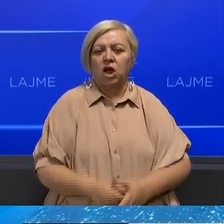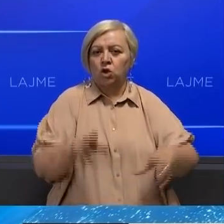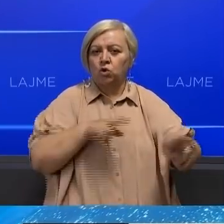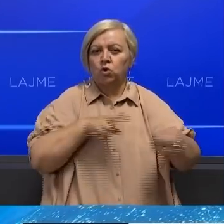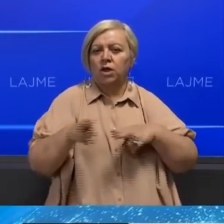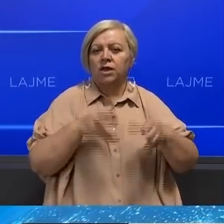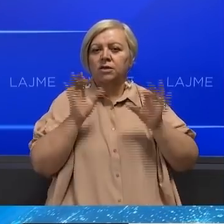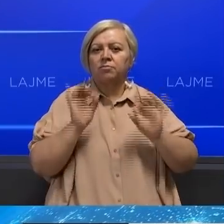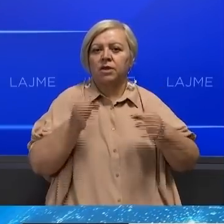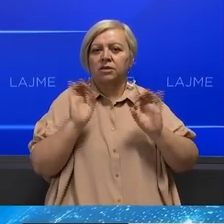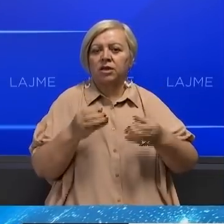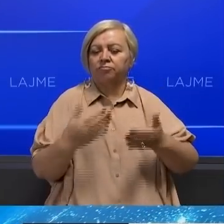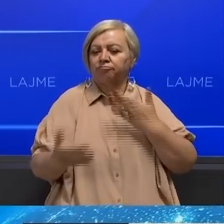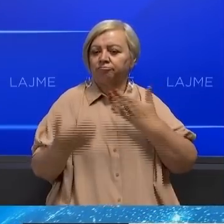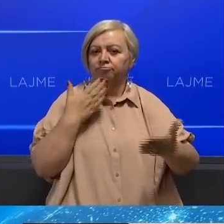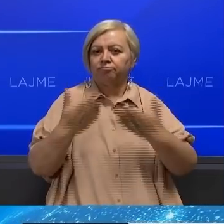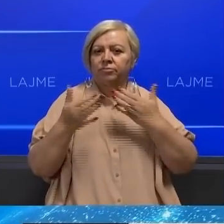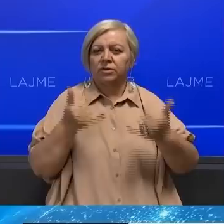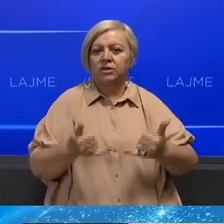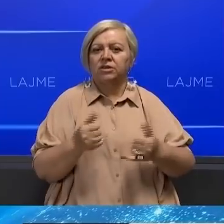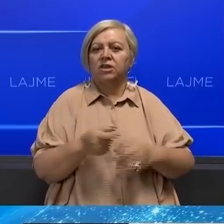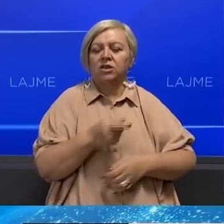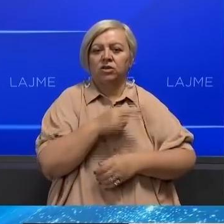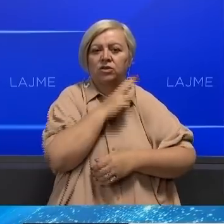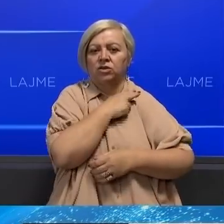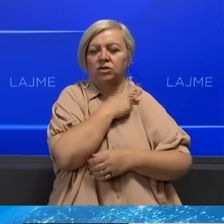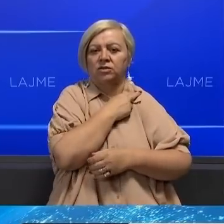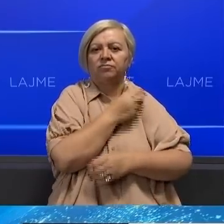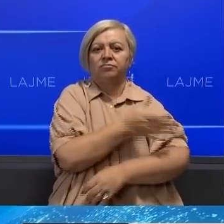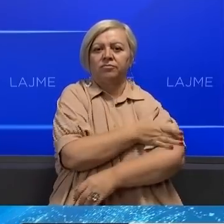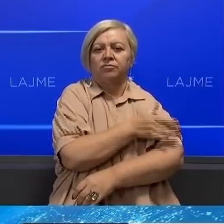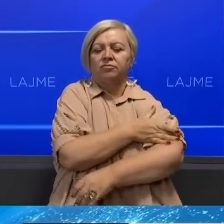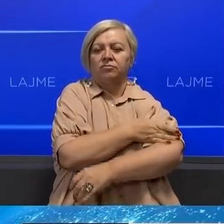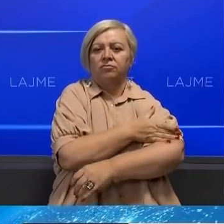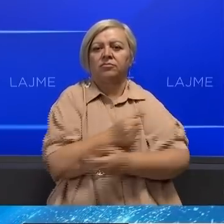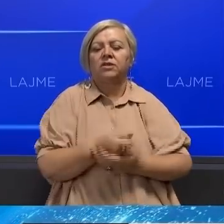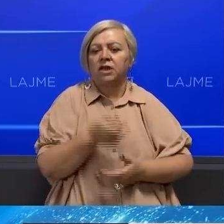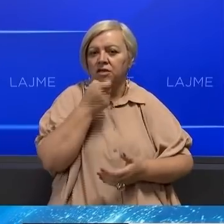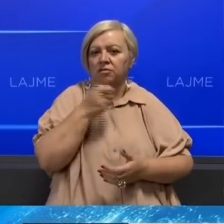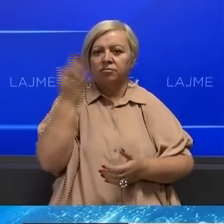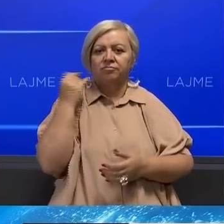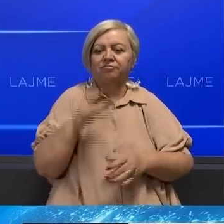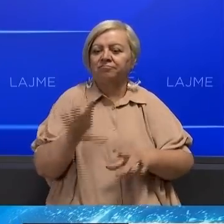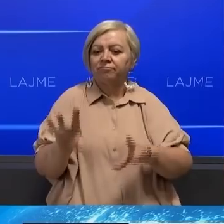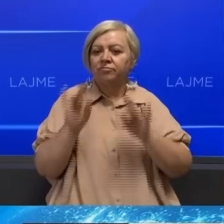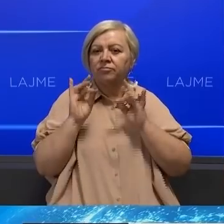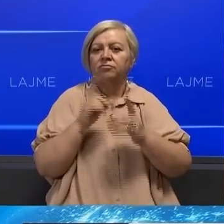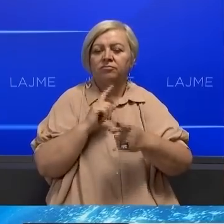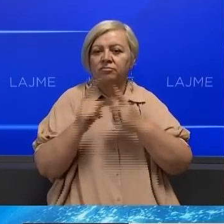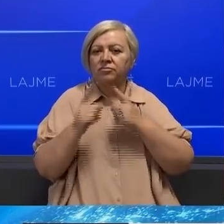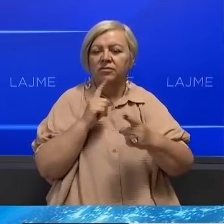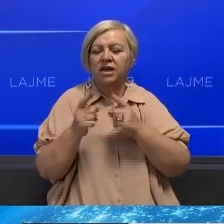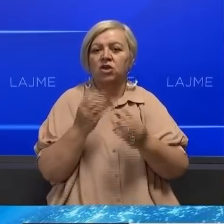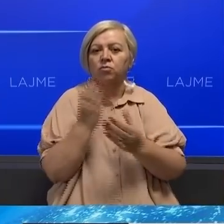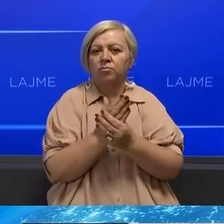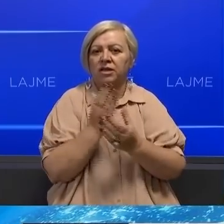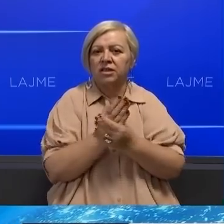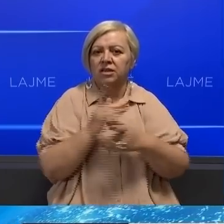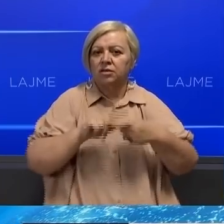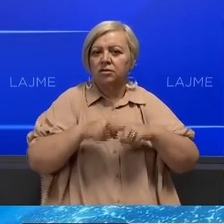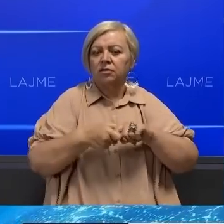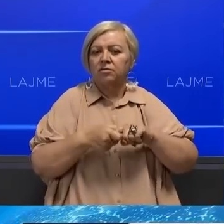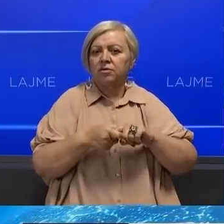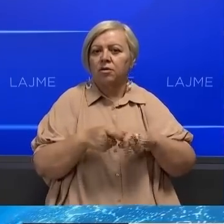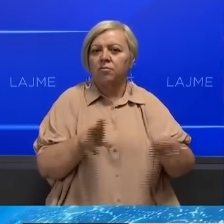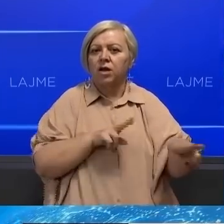Gjykata speciale mban seancë ndaj ish krerëve të UÇK-s, diskutohet nxjerrja e materialeve dhe dorëzimi i tyre nga prokuroria